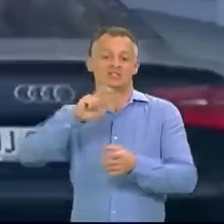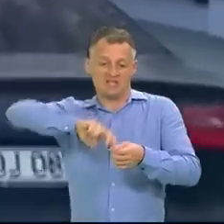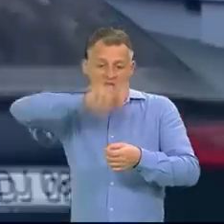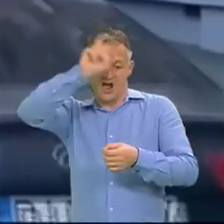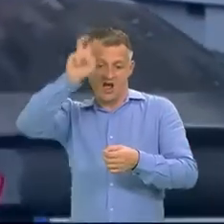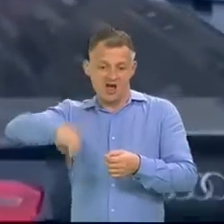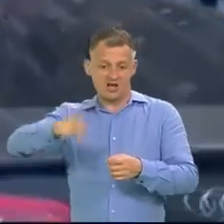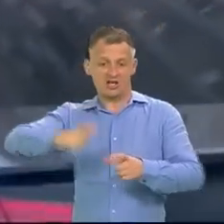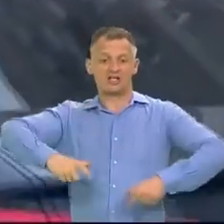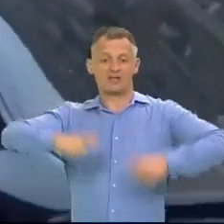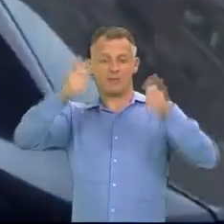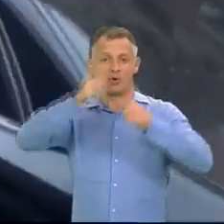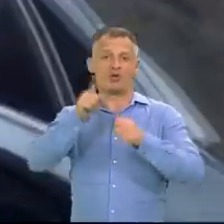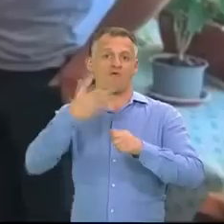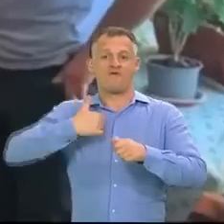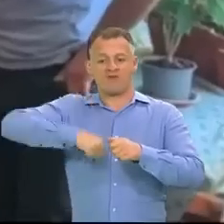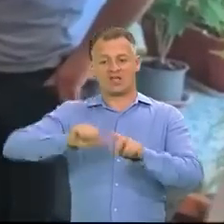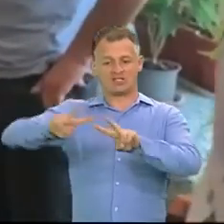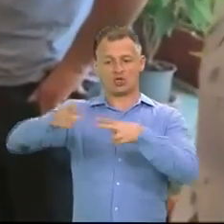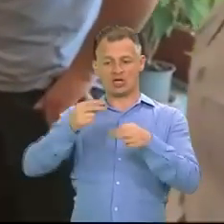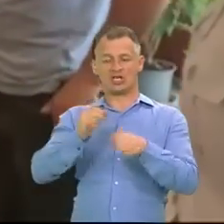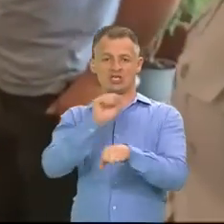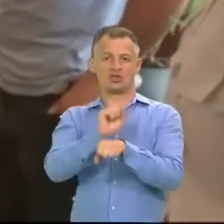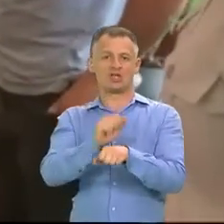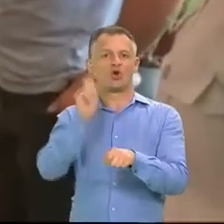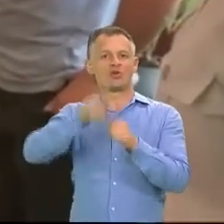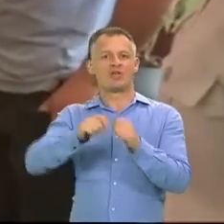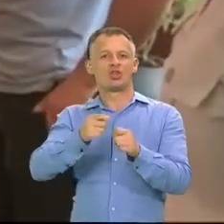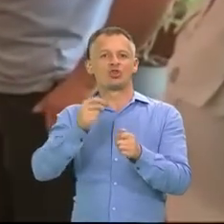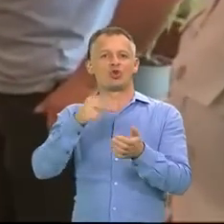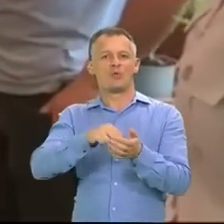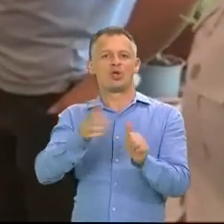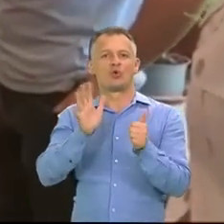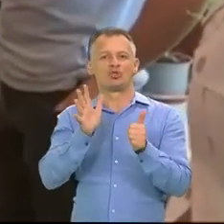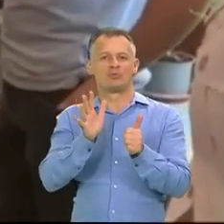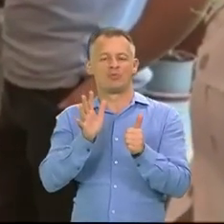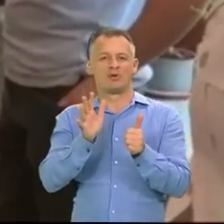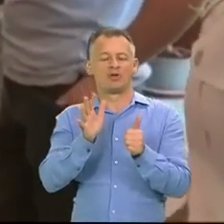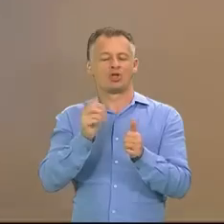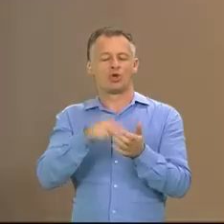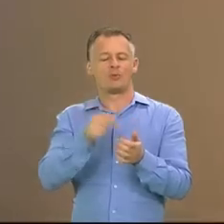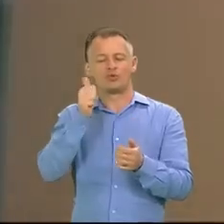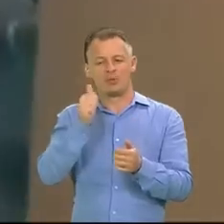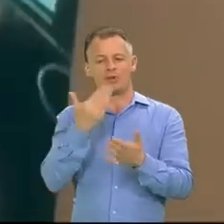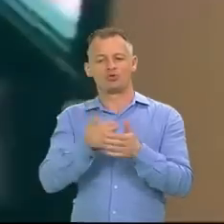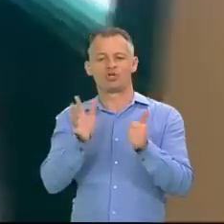că nu voia să se întoarcă în închisoare. Bărbatul a fost condamnat în 2011 la 16 ani de închisoare pentru